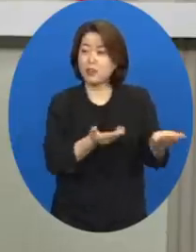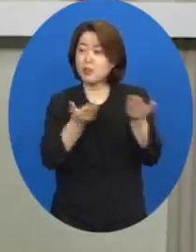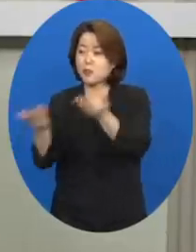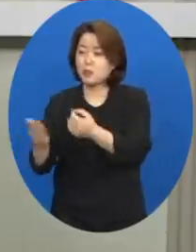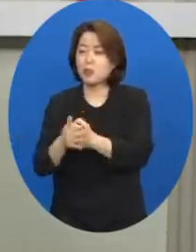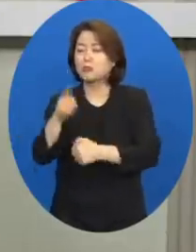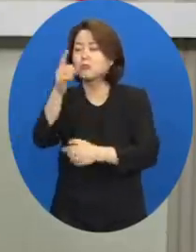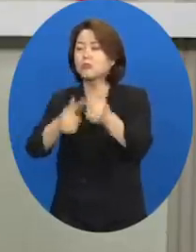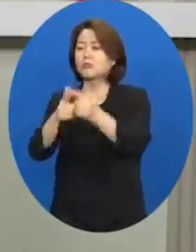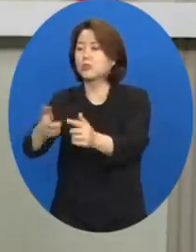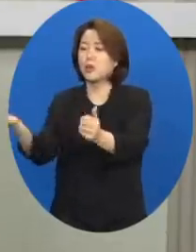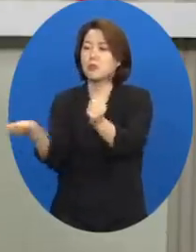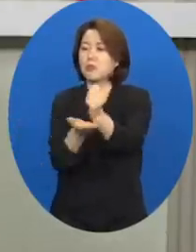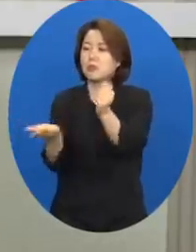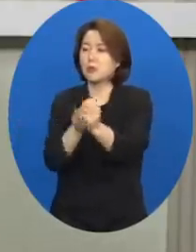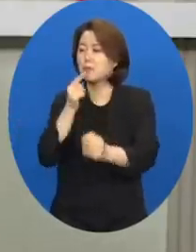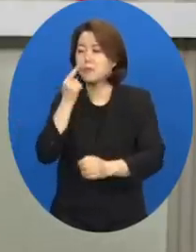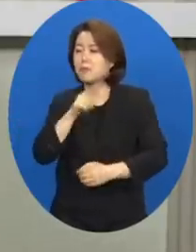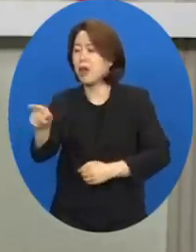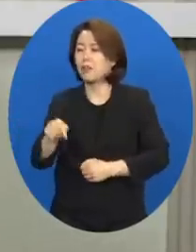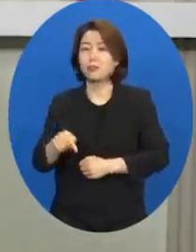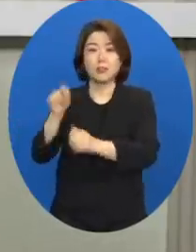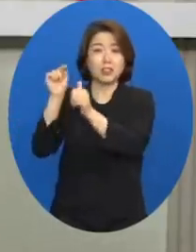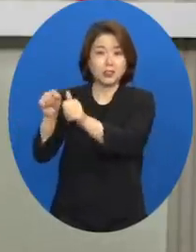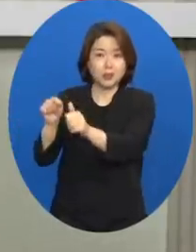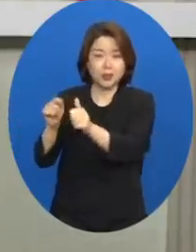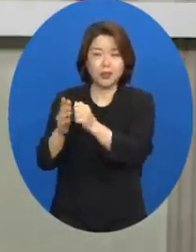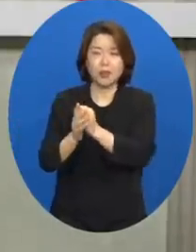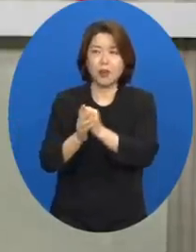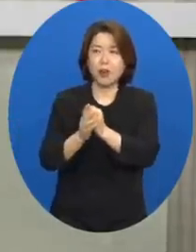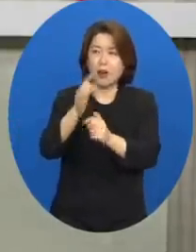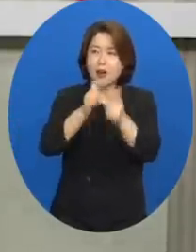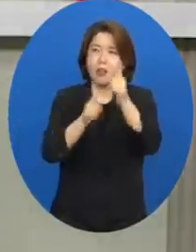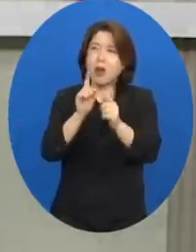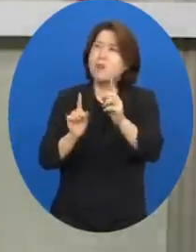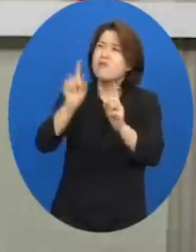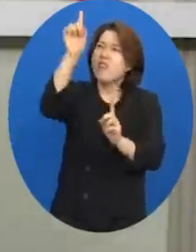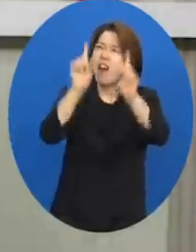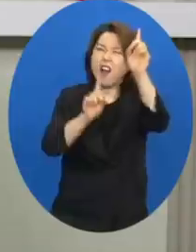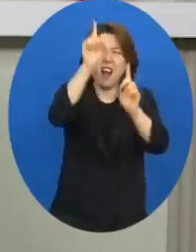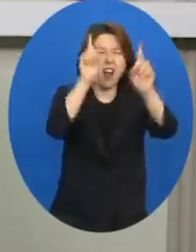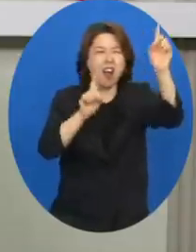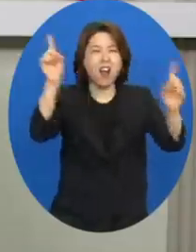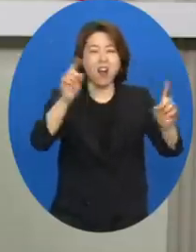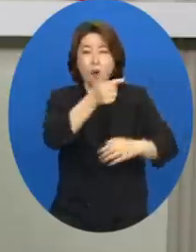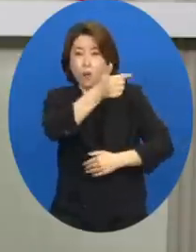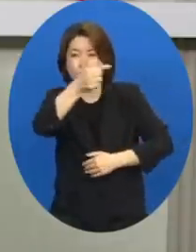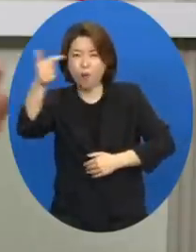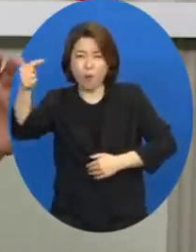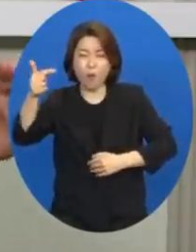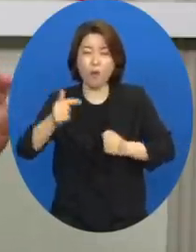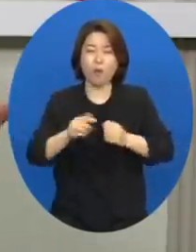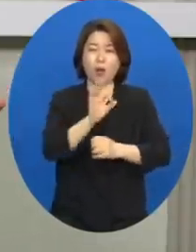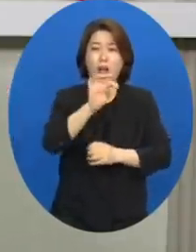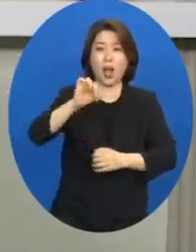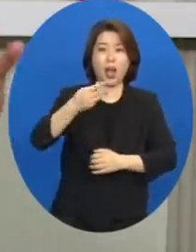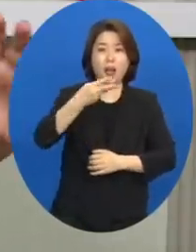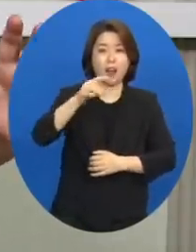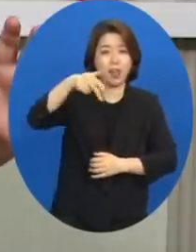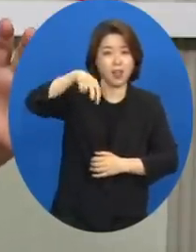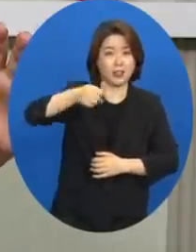시킵니다 성 말 아름드리 나무들이 하늘을 향하여 쭉 뻗어있는 그 알래스카의